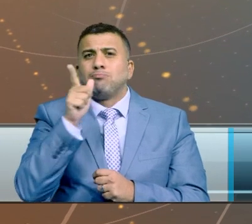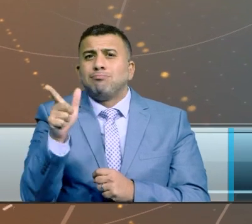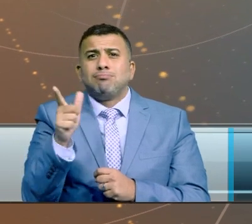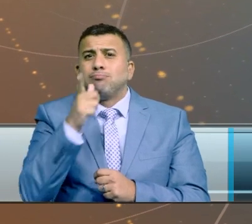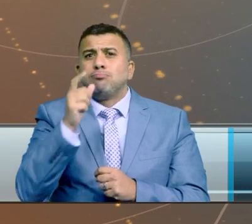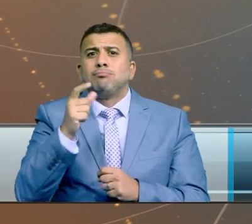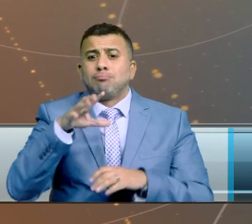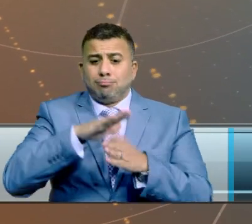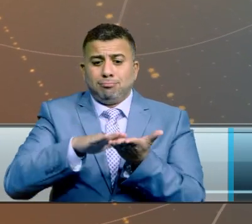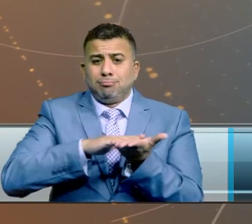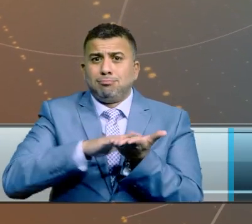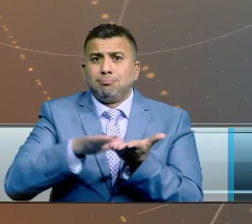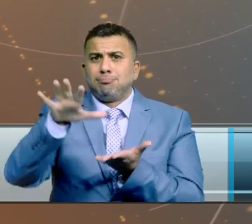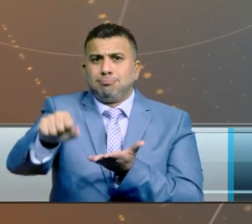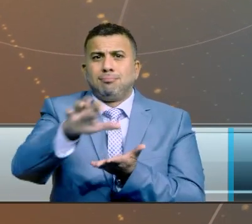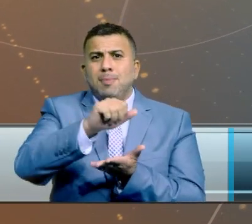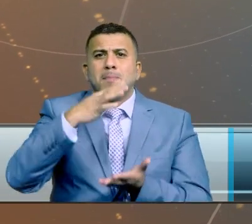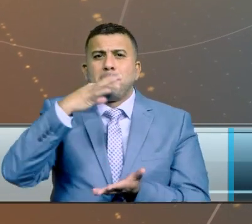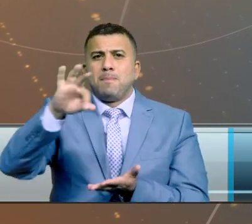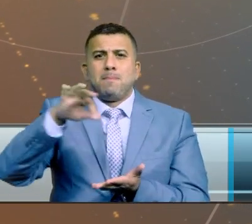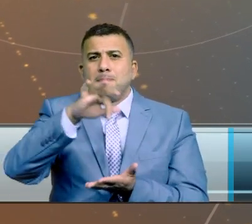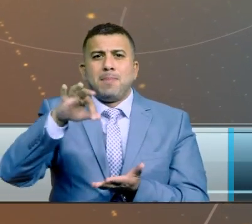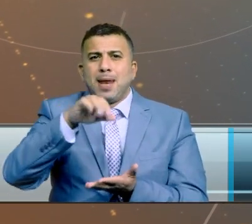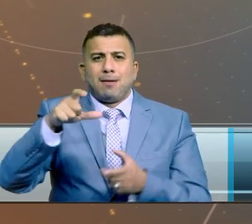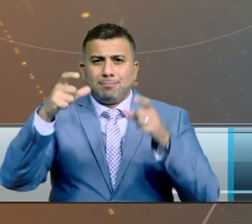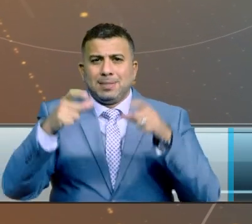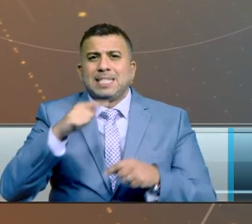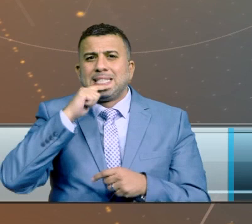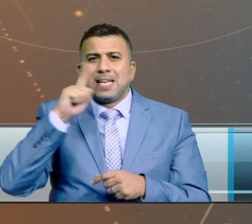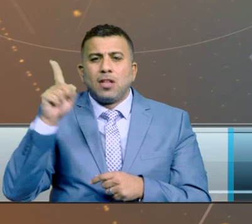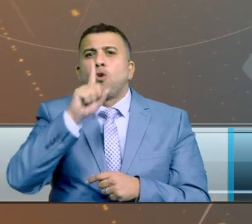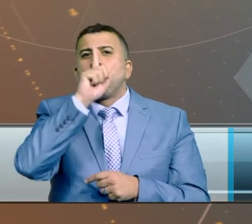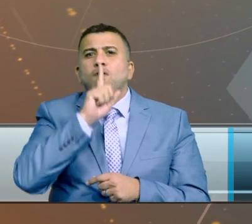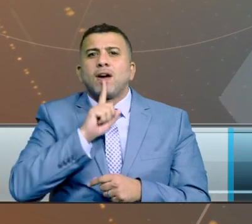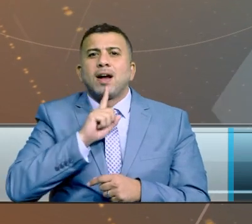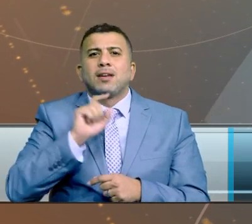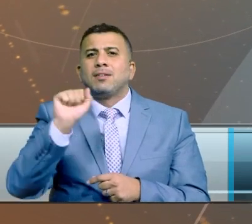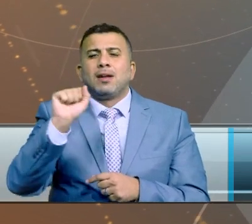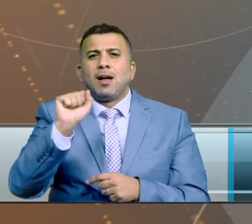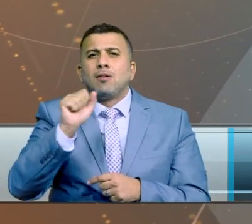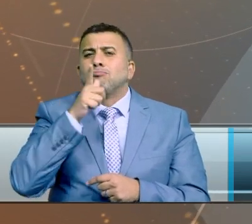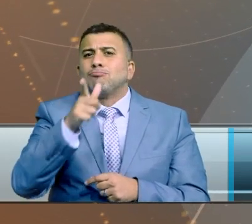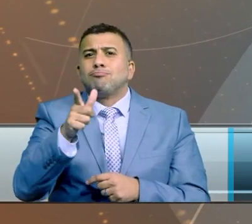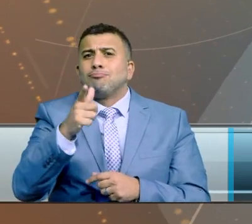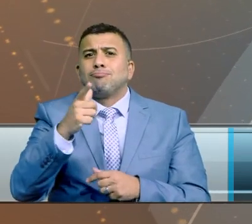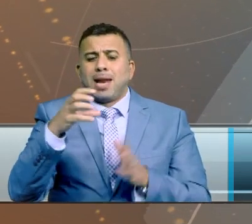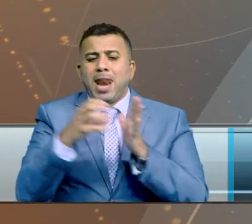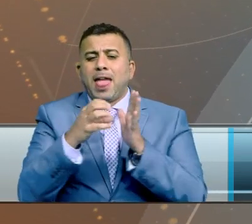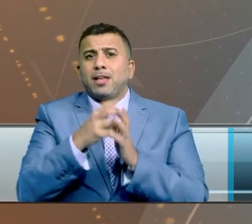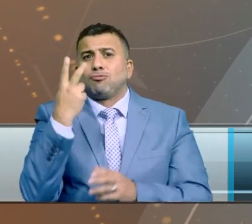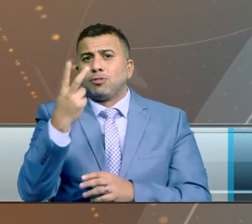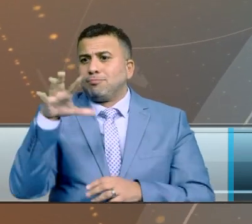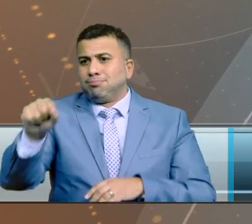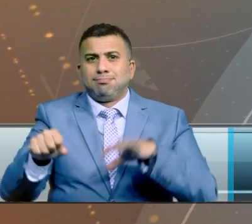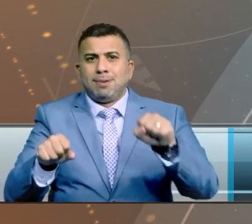بتخصيص قطعتي ارض في مليحه بالمنطقه الوسطى ومدينه خورفكان في المنطقه الشرقيه لانشاء ناديين